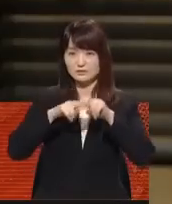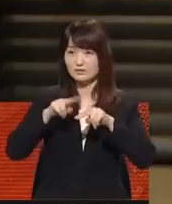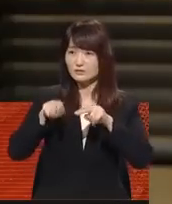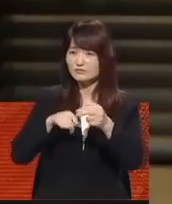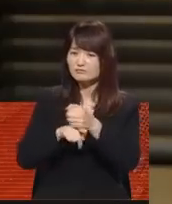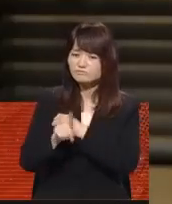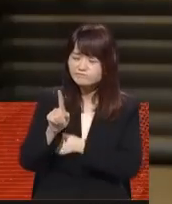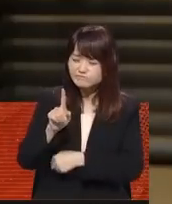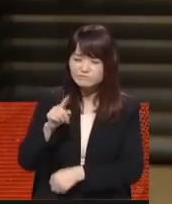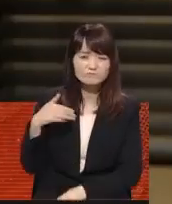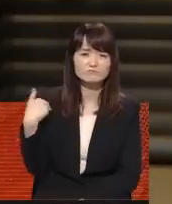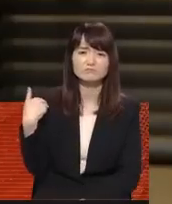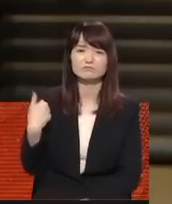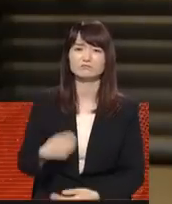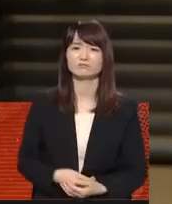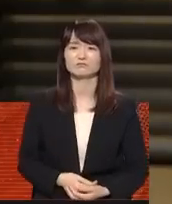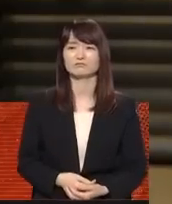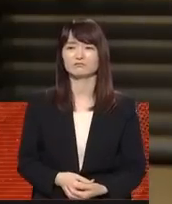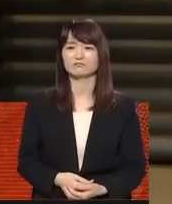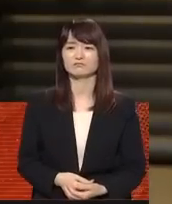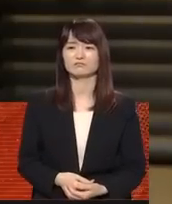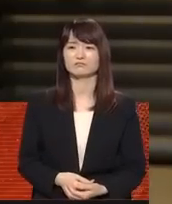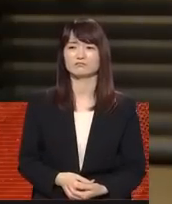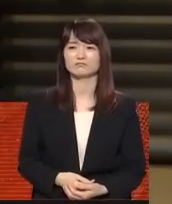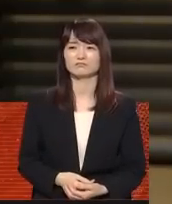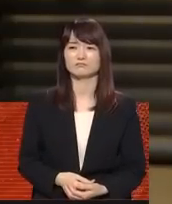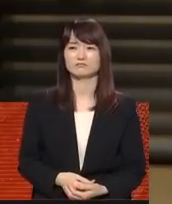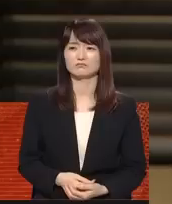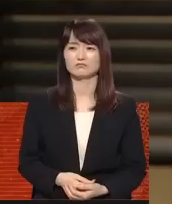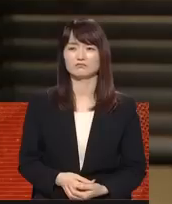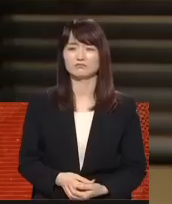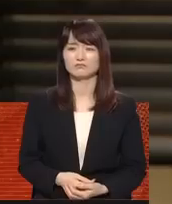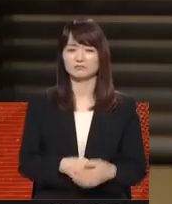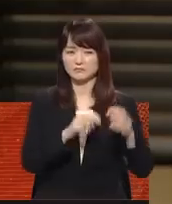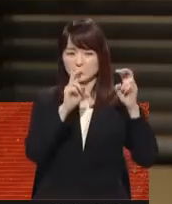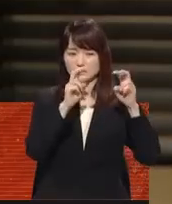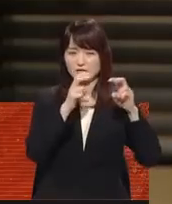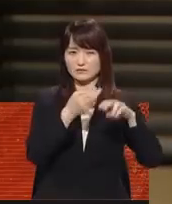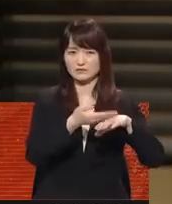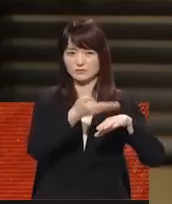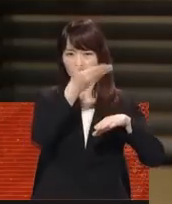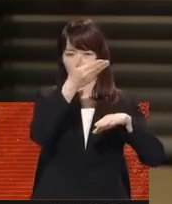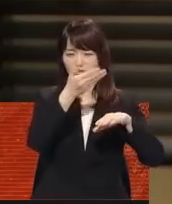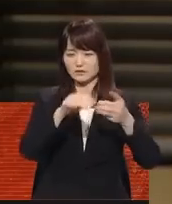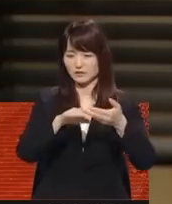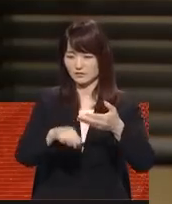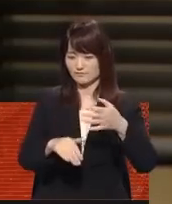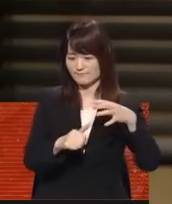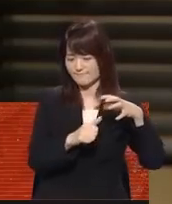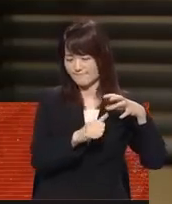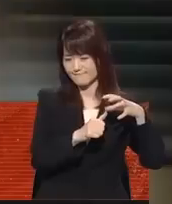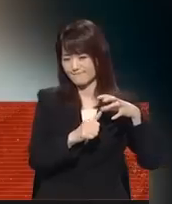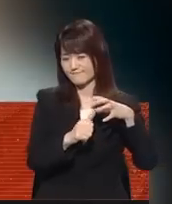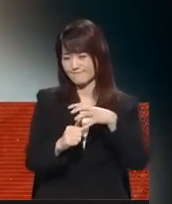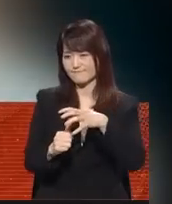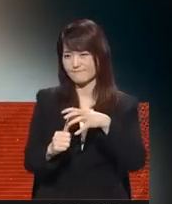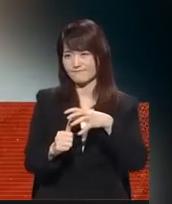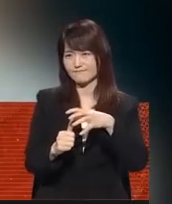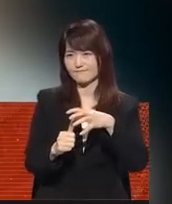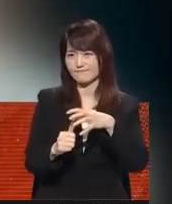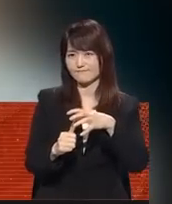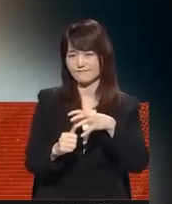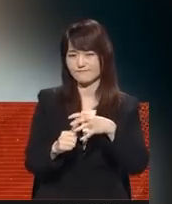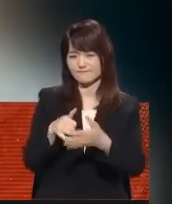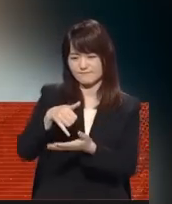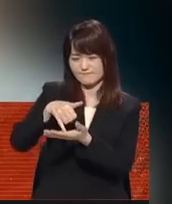사실 납득하기를 뭐 퇴사 이유가 요즘 이런게 많죠 뭐 갑질이라든지 인격적 모독 이런 것 때문에 결국 견딜 수 없는 것